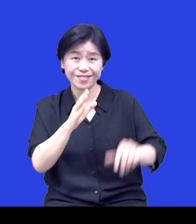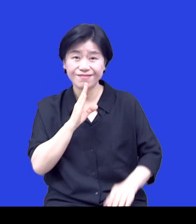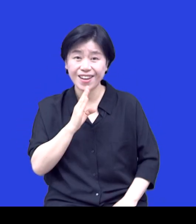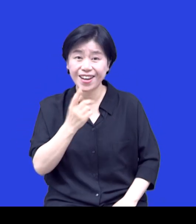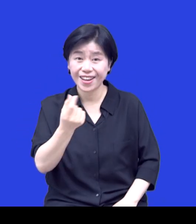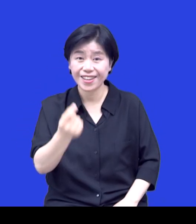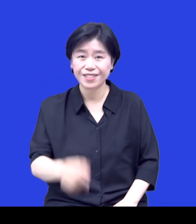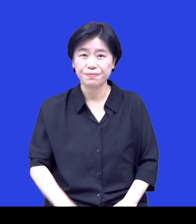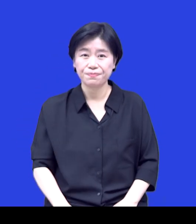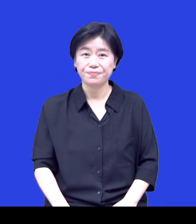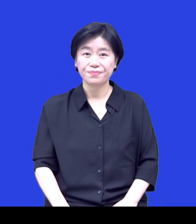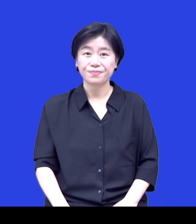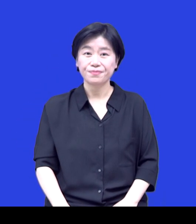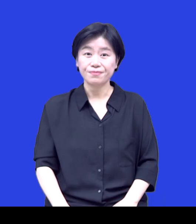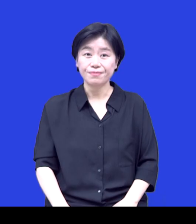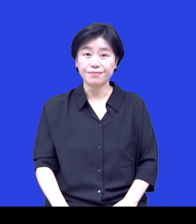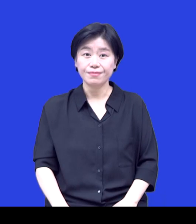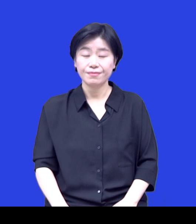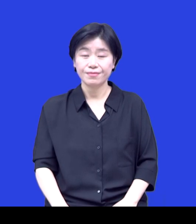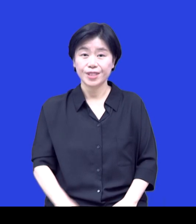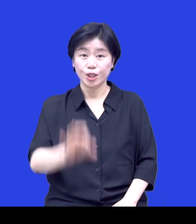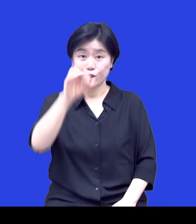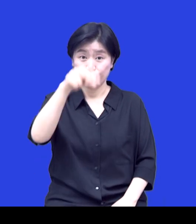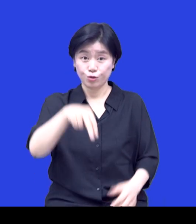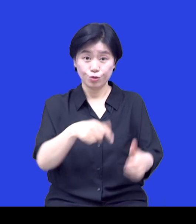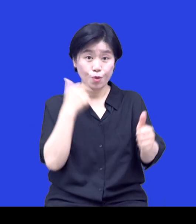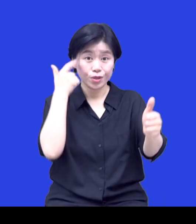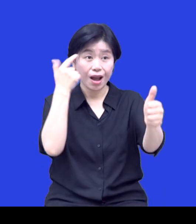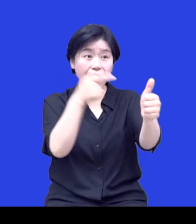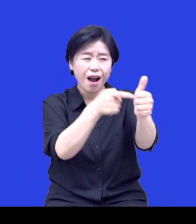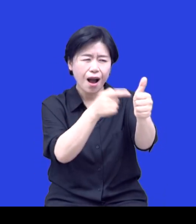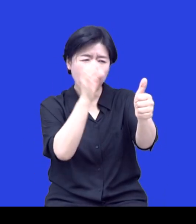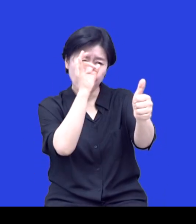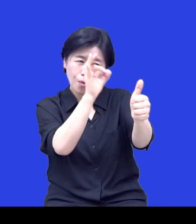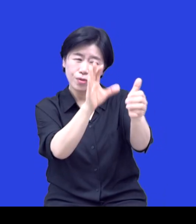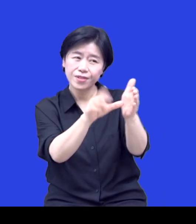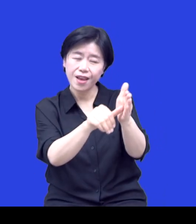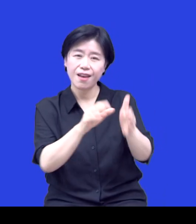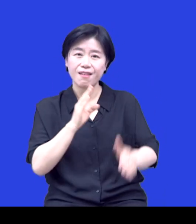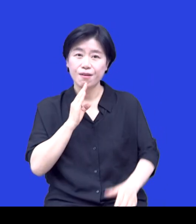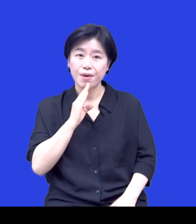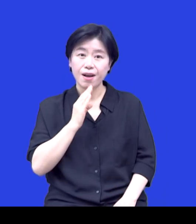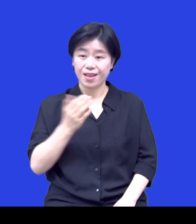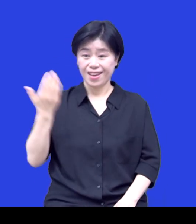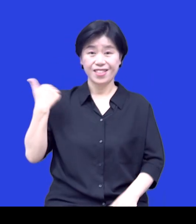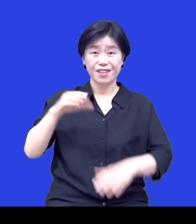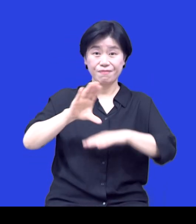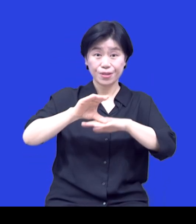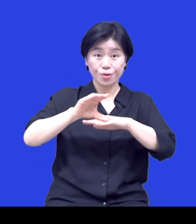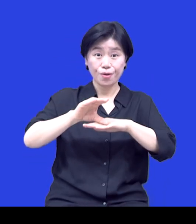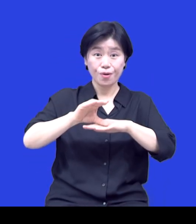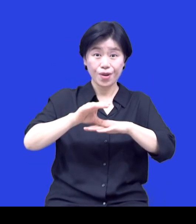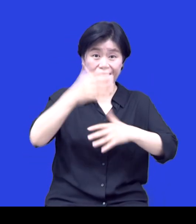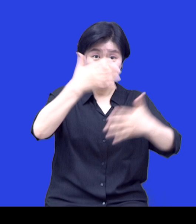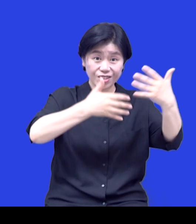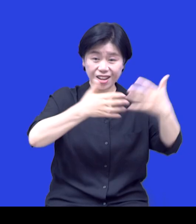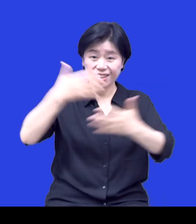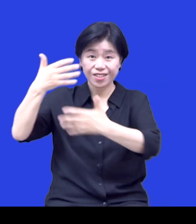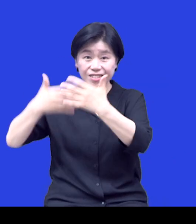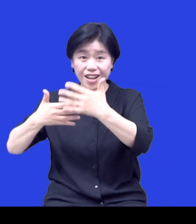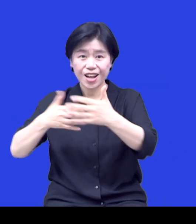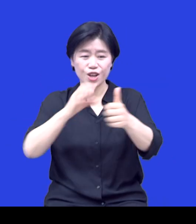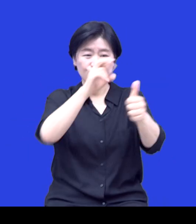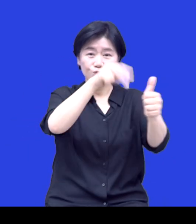예수님과 동행하는 분이에요. 진짜 이분은 딱 보면 맞아요. 새롭게 하셔서도 유기성 목사님 편이랑 홍민기 목사 편이 달라요.